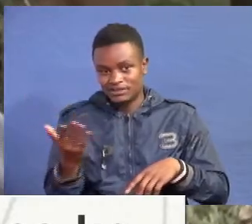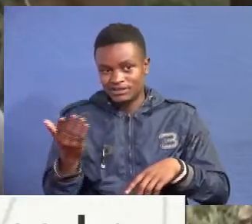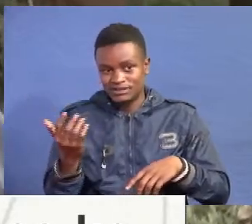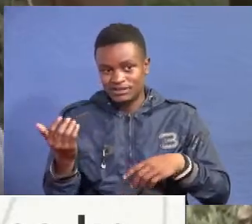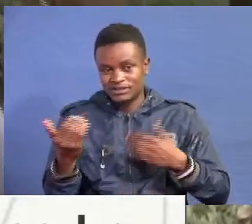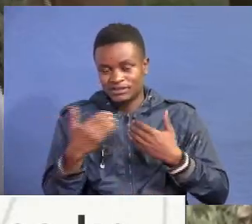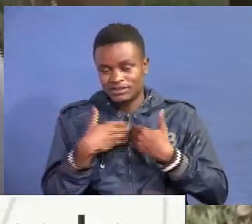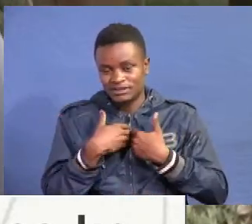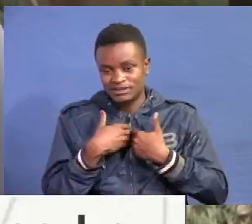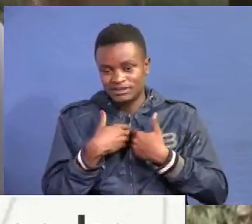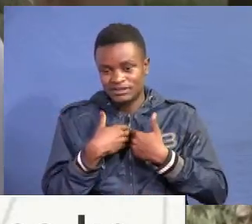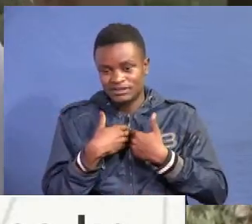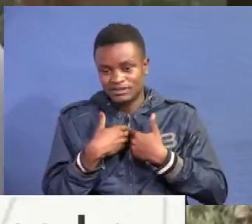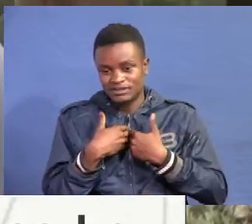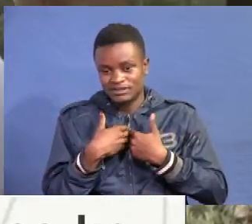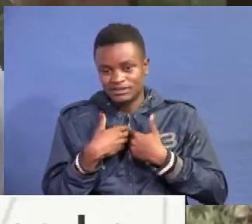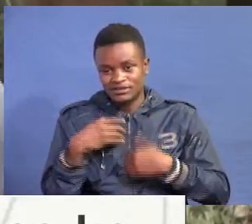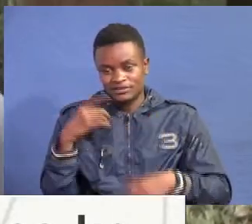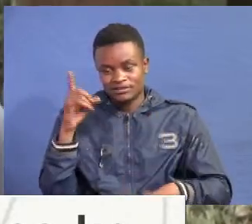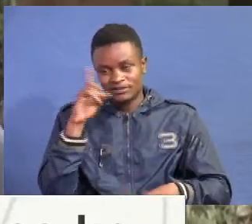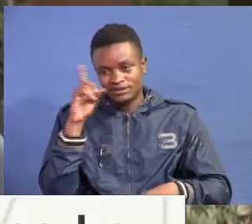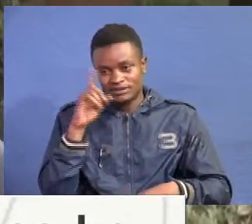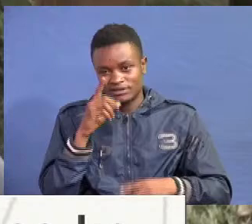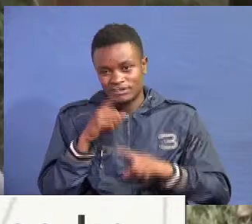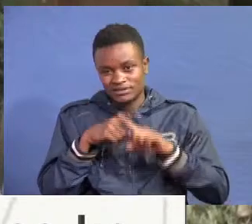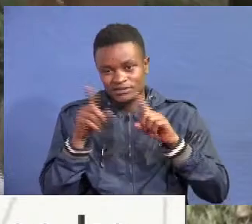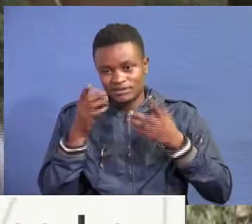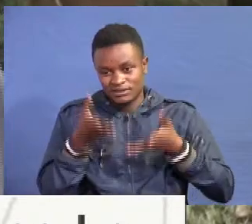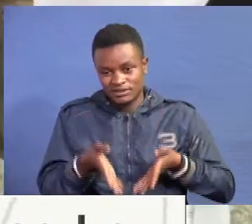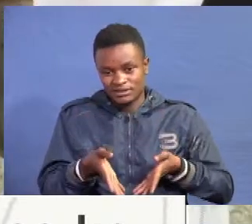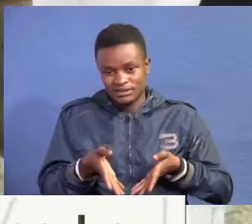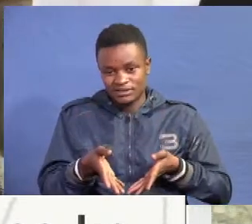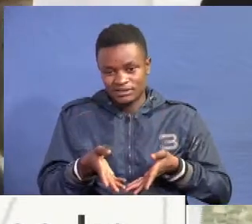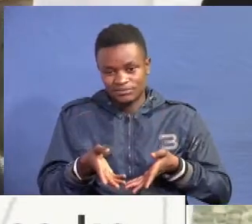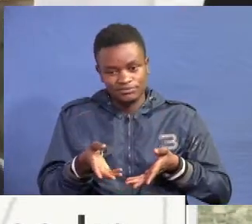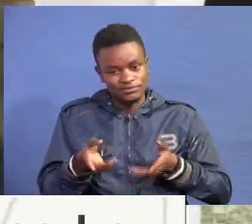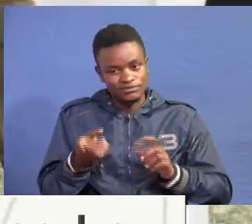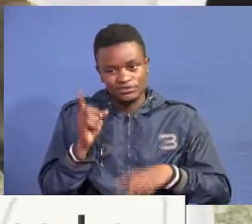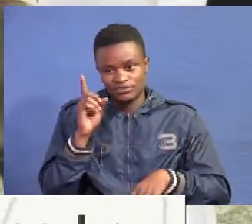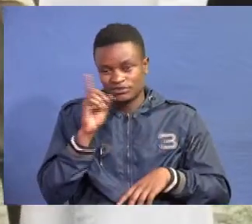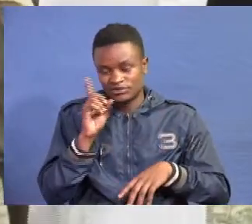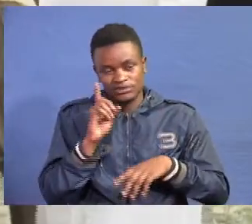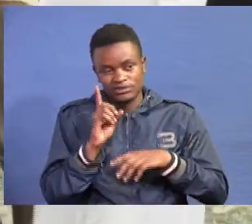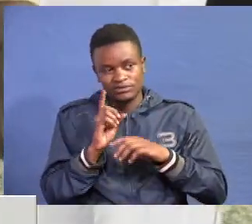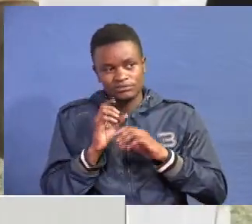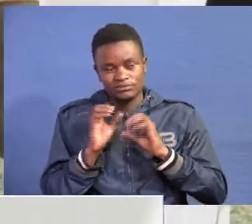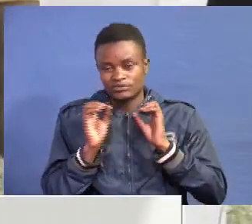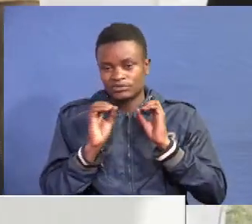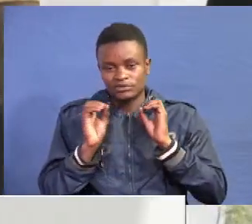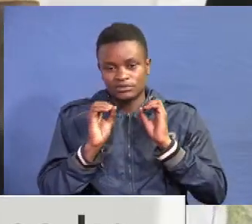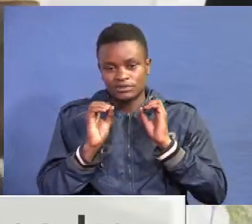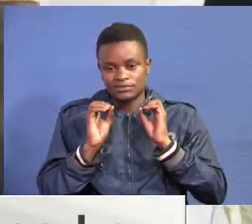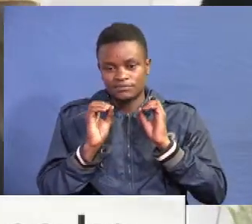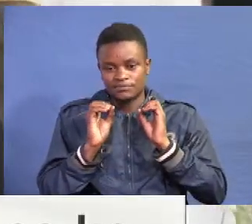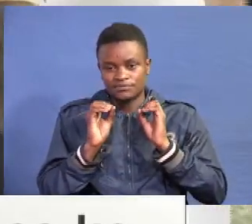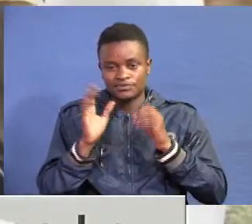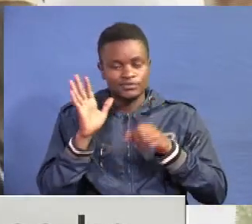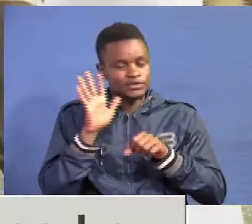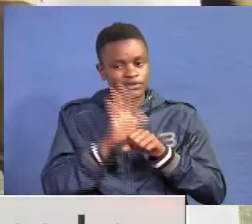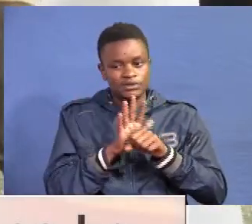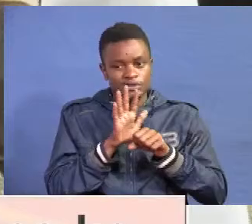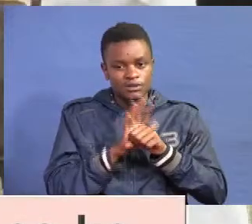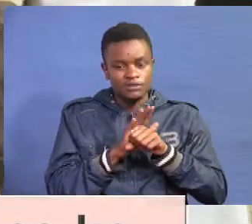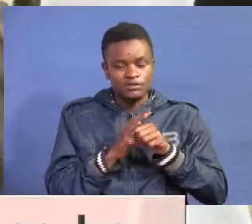yuko rais, lakini sisi hakuna rais. Mimea ni mingi tunaipanda. Tukiwa karibu